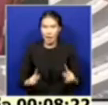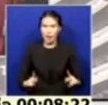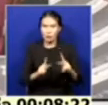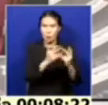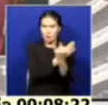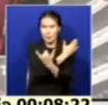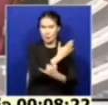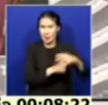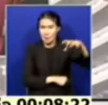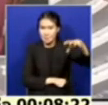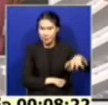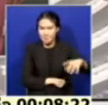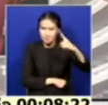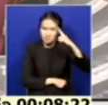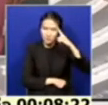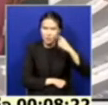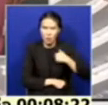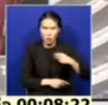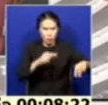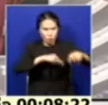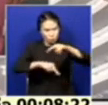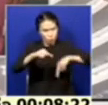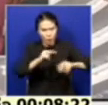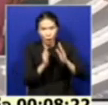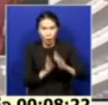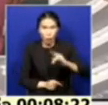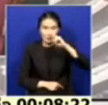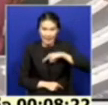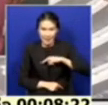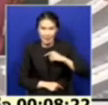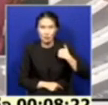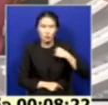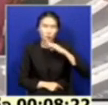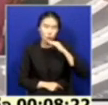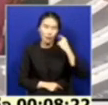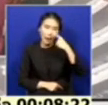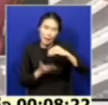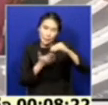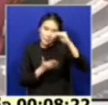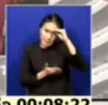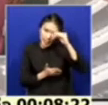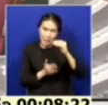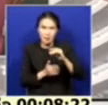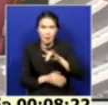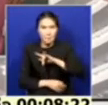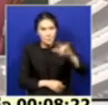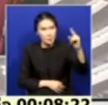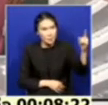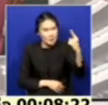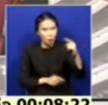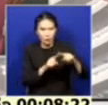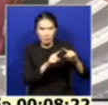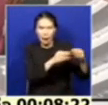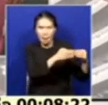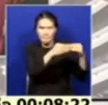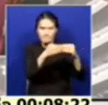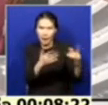กเฉินนะ26มีนานั้นและก่อนหน้านั้นด้วยซ้ำไปในกรณีของเ